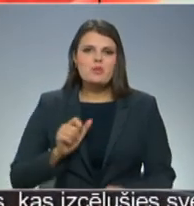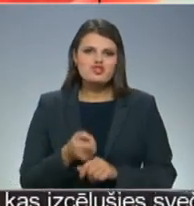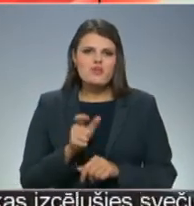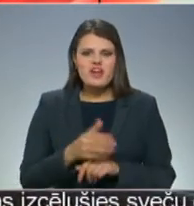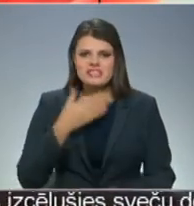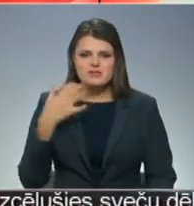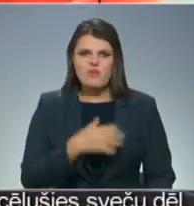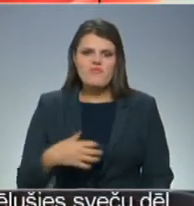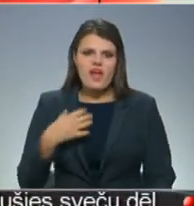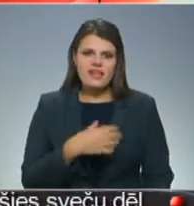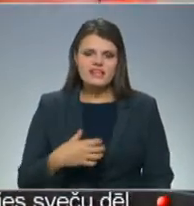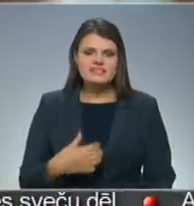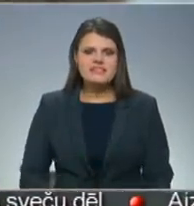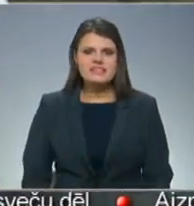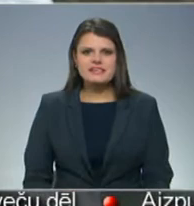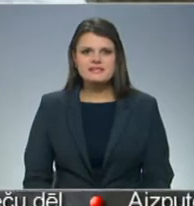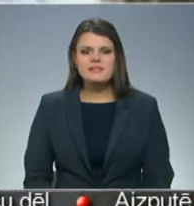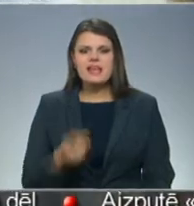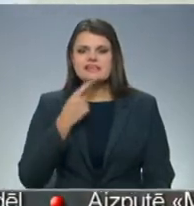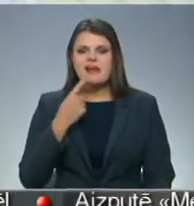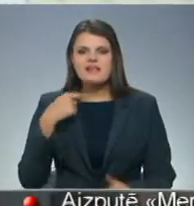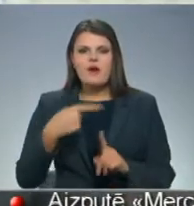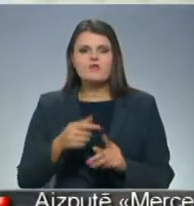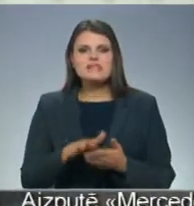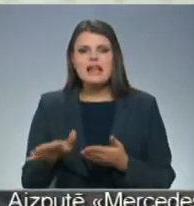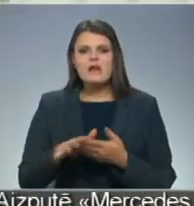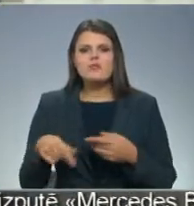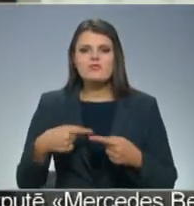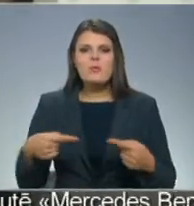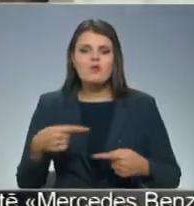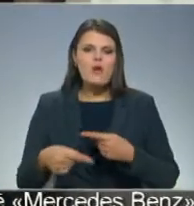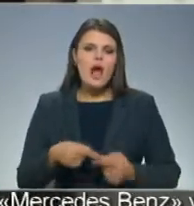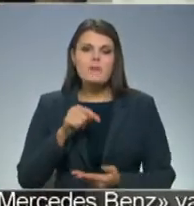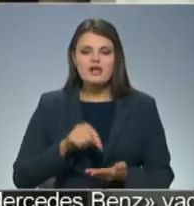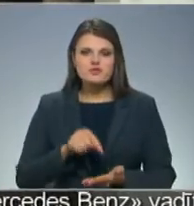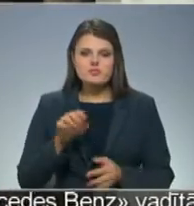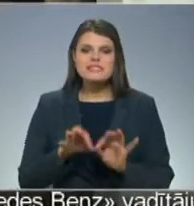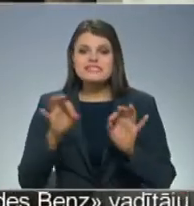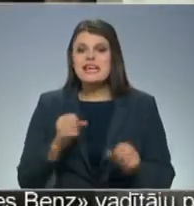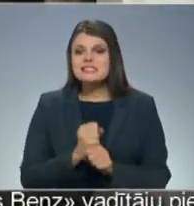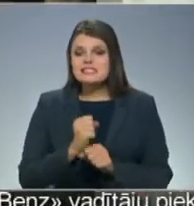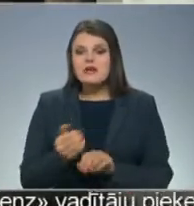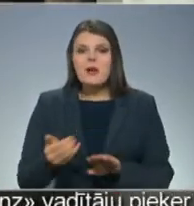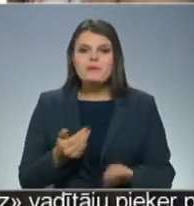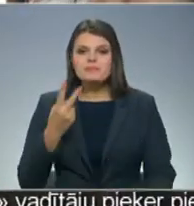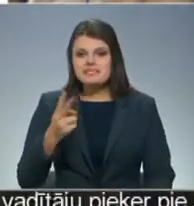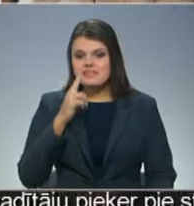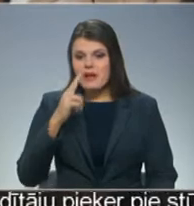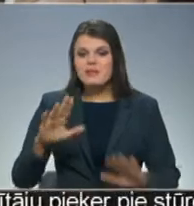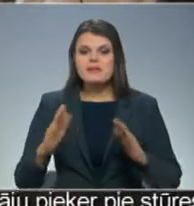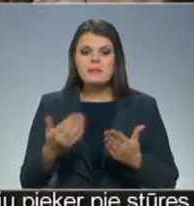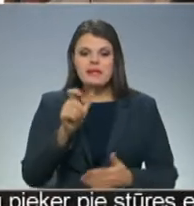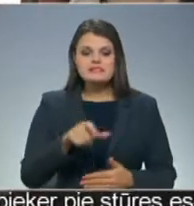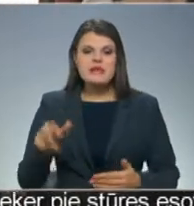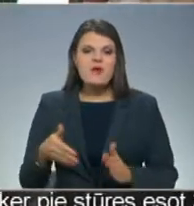reģionālā televīzija. Sarkanā krusta lietoto mantu apmaiņas punkts Konstantinovā sācis darbu tikai pirms divām nedēļām, taču